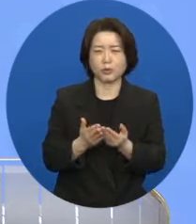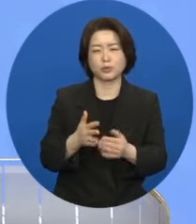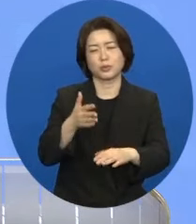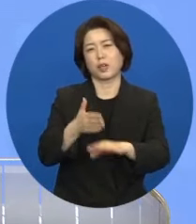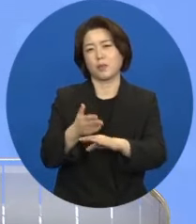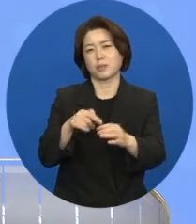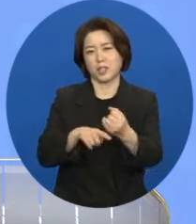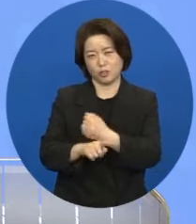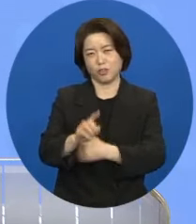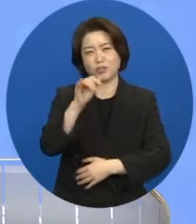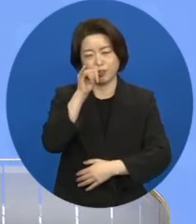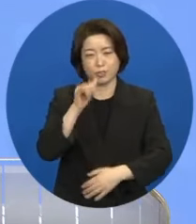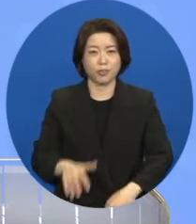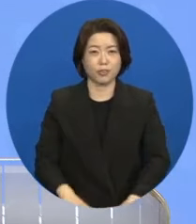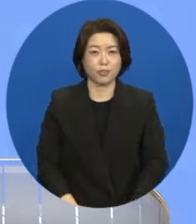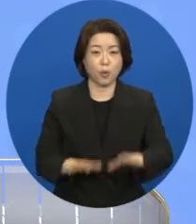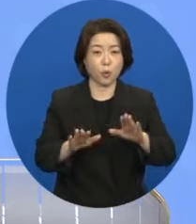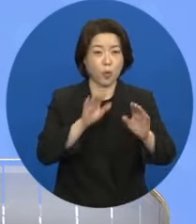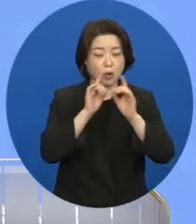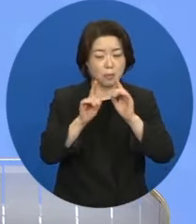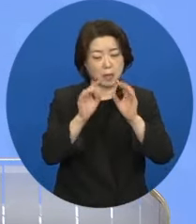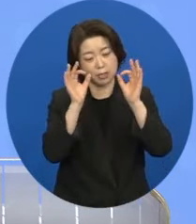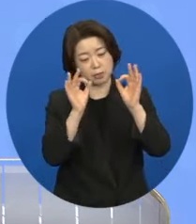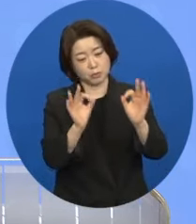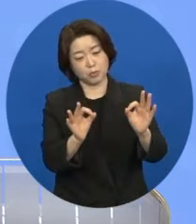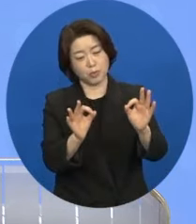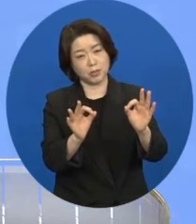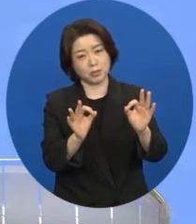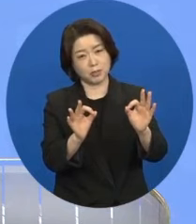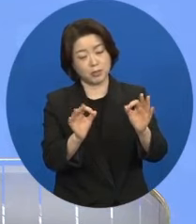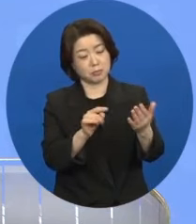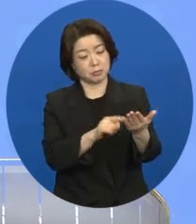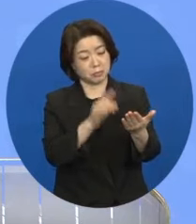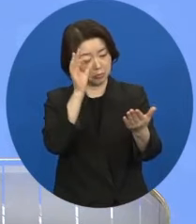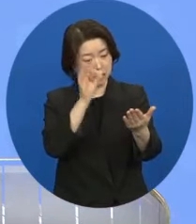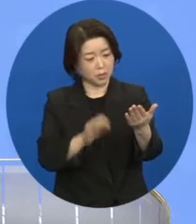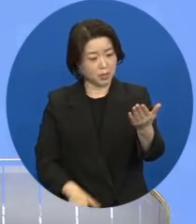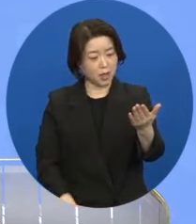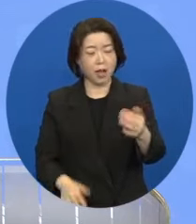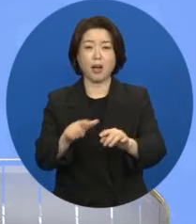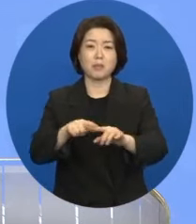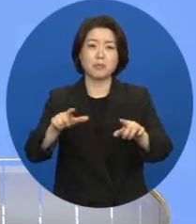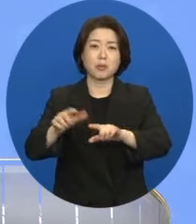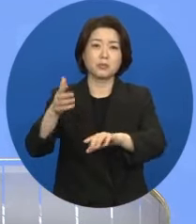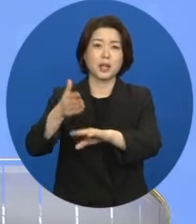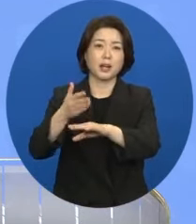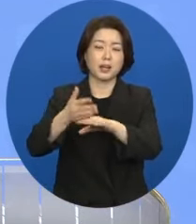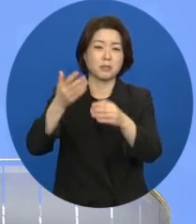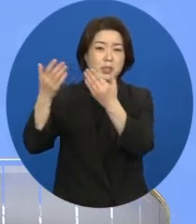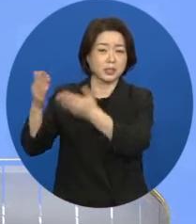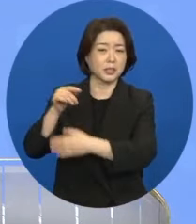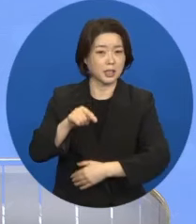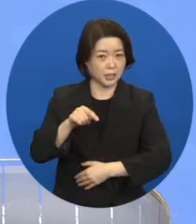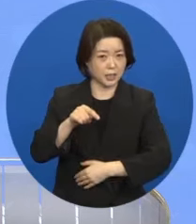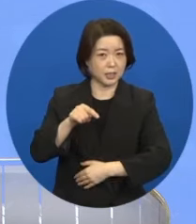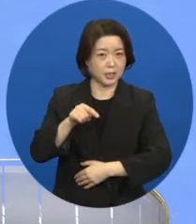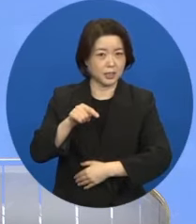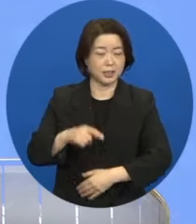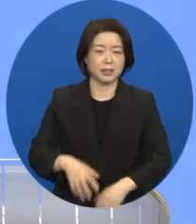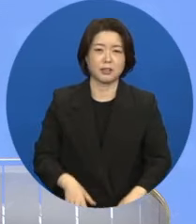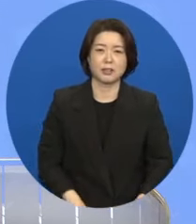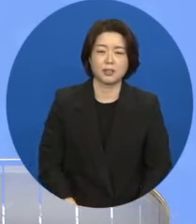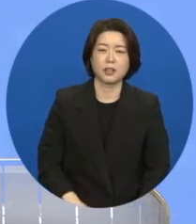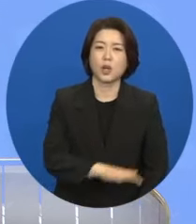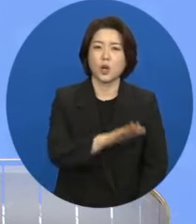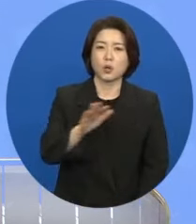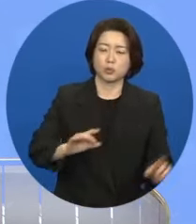있어요 근데 여러분 오늘이 말씀을 가만히 보게 되면 범사에 감사하라는 사실은